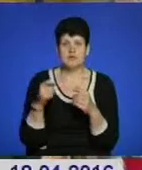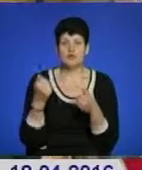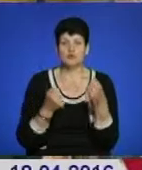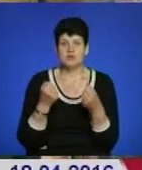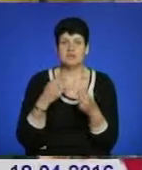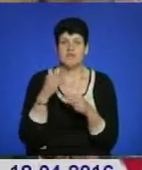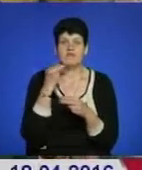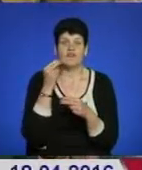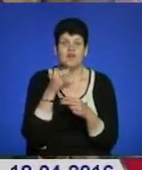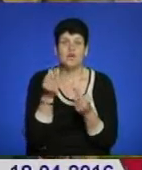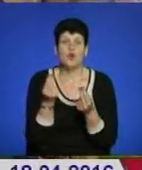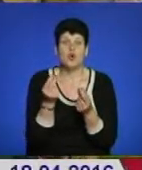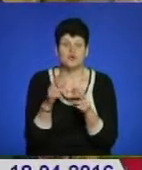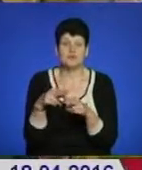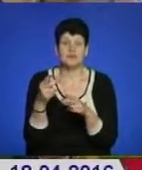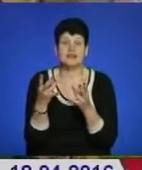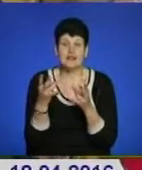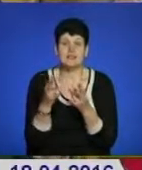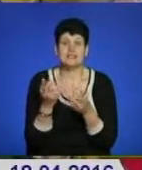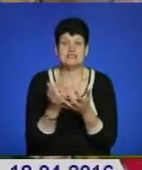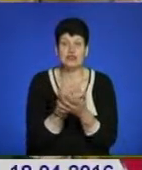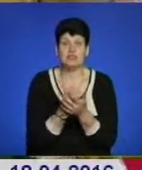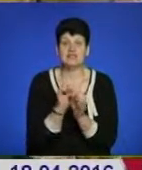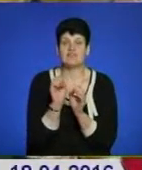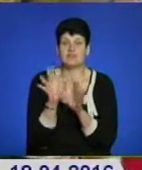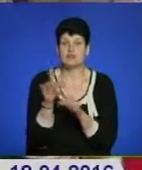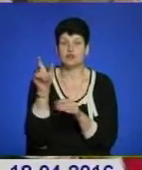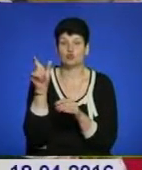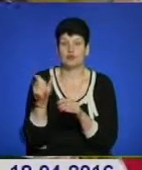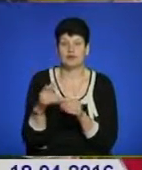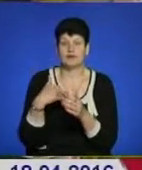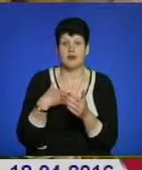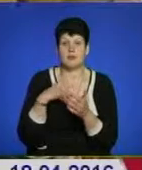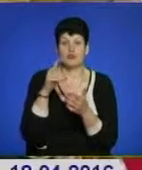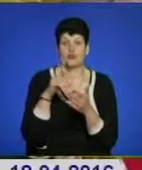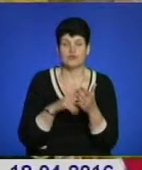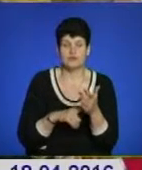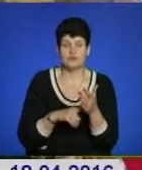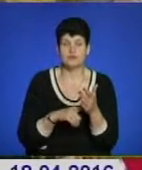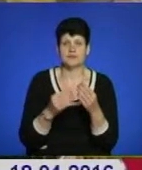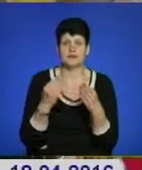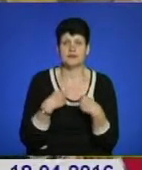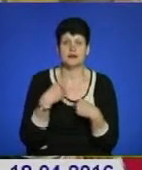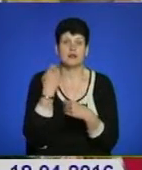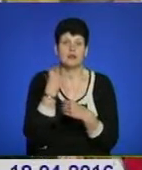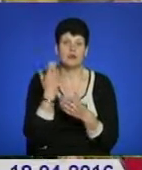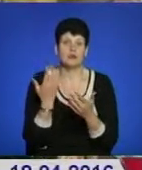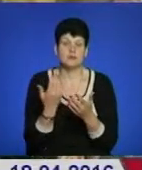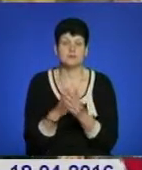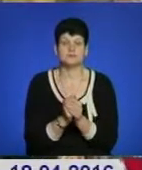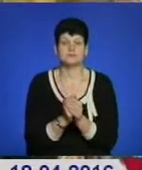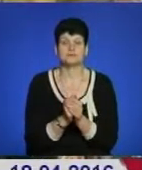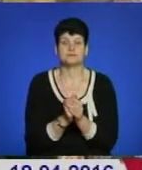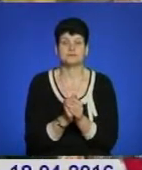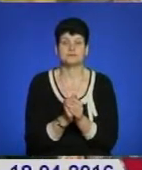винні кошти, і треба заробити їх і віддати людині, яка нам повірила і дала в борг, можна сказати. Це